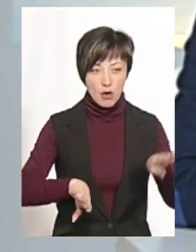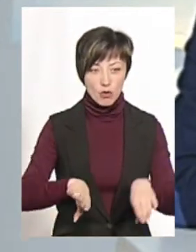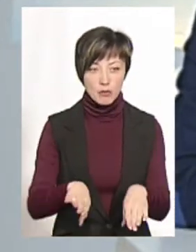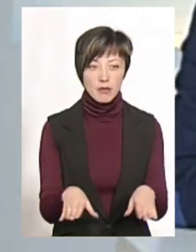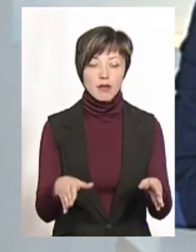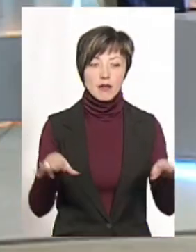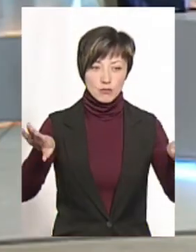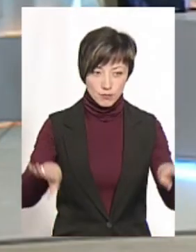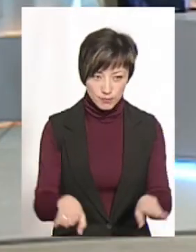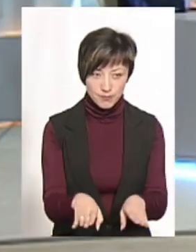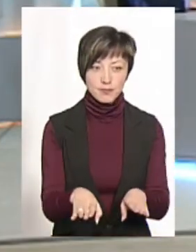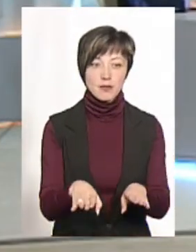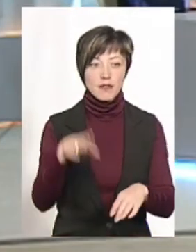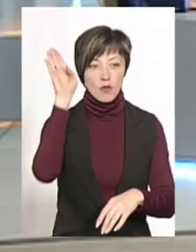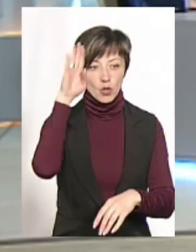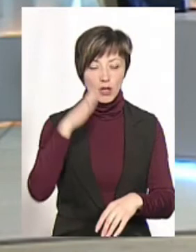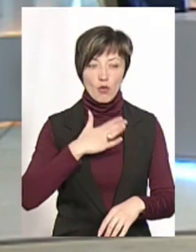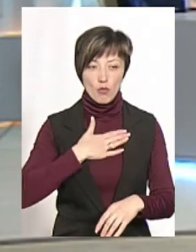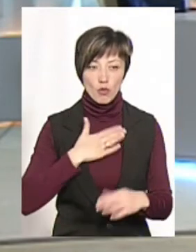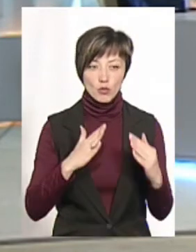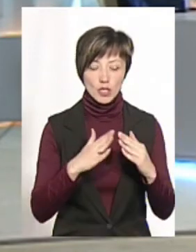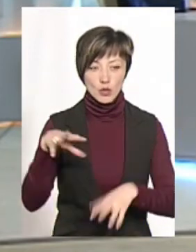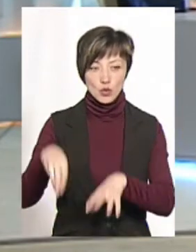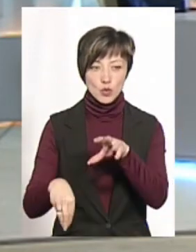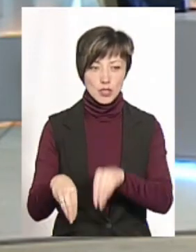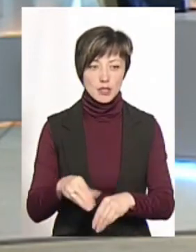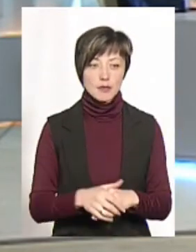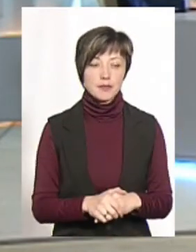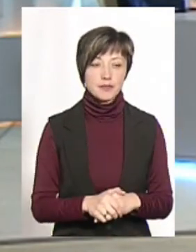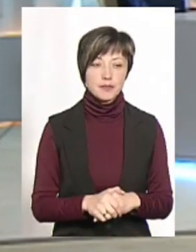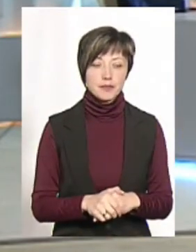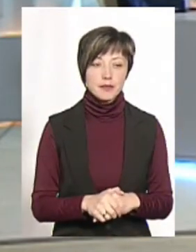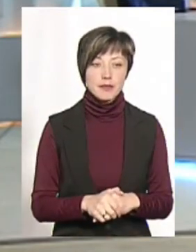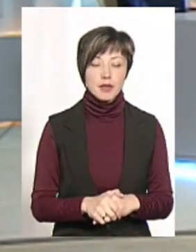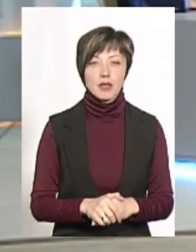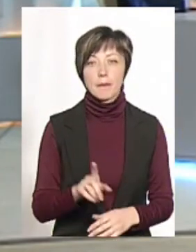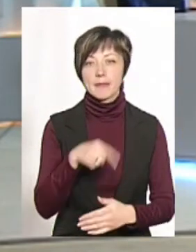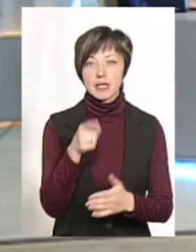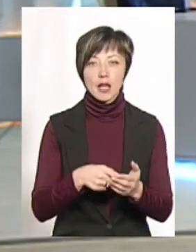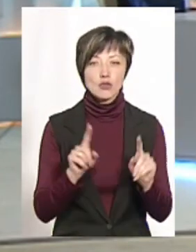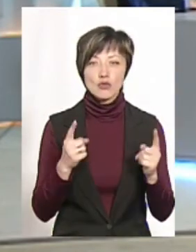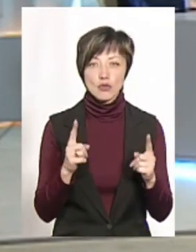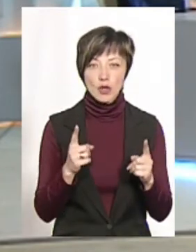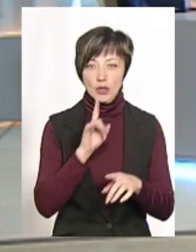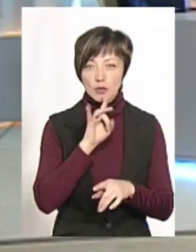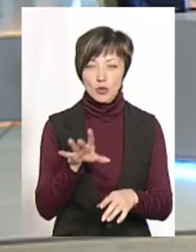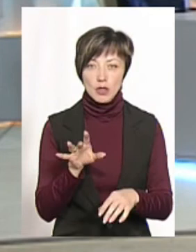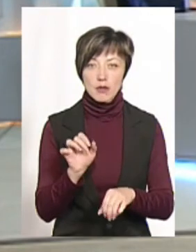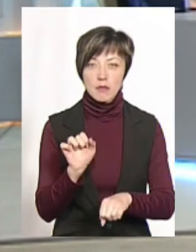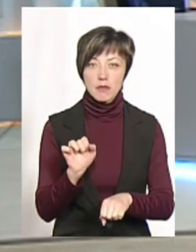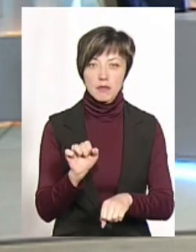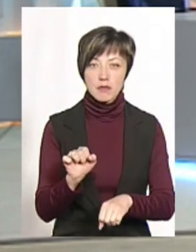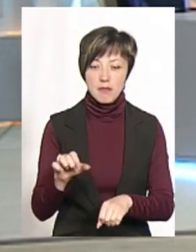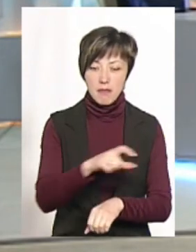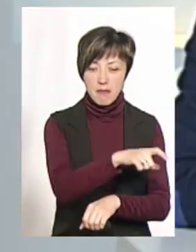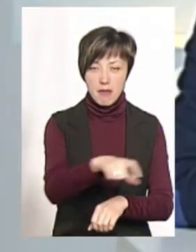і вона стоїть в мене на подвір'ї в мого будинку і в сусідніх. При питанні, чому не будуть ставити бордюри, сказали,